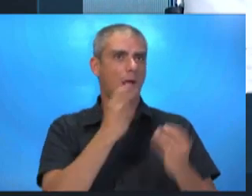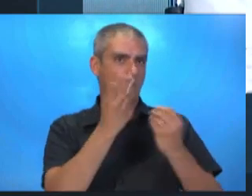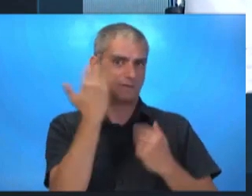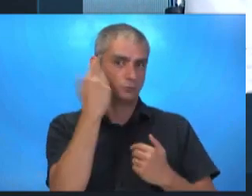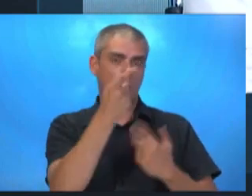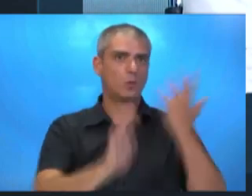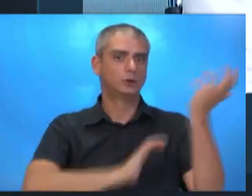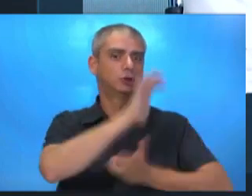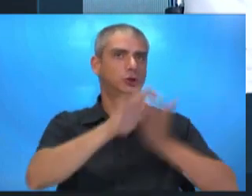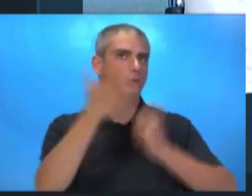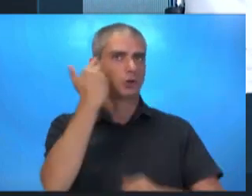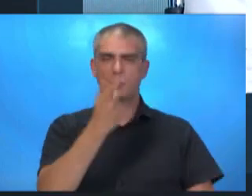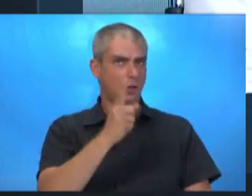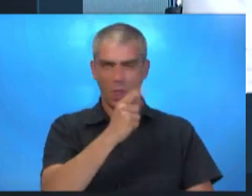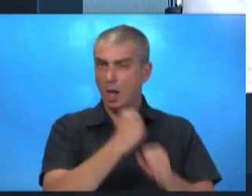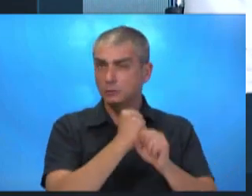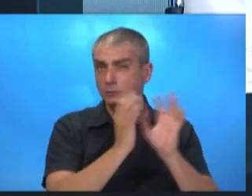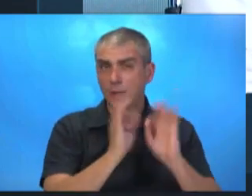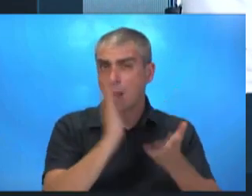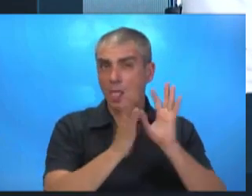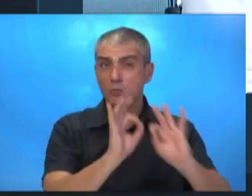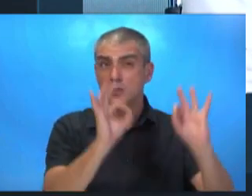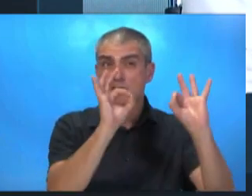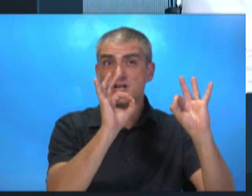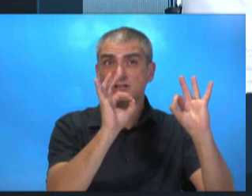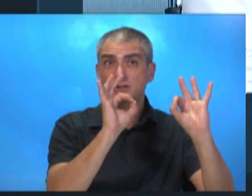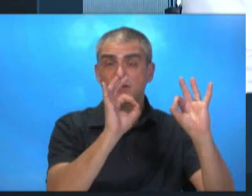ללהבות שעלו. לא נקטתם בכלל באלימות, אתה אומר.